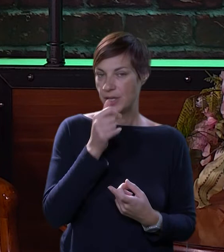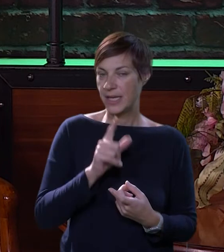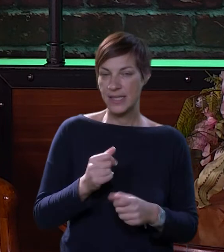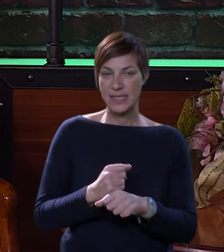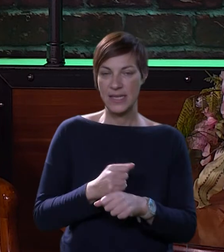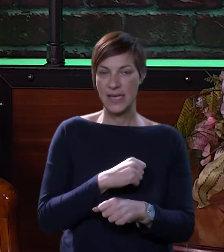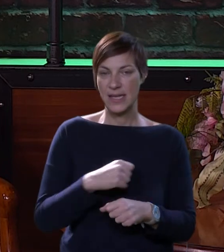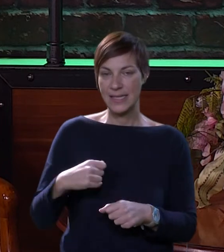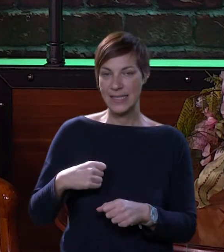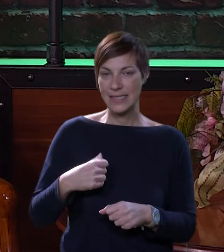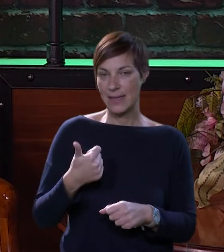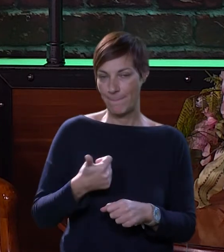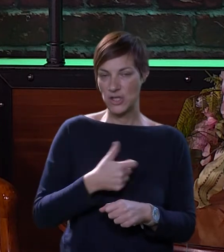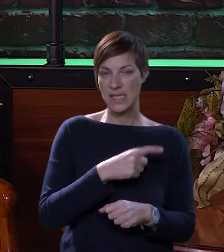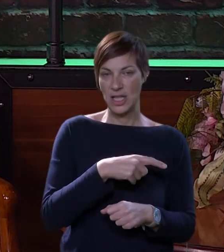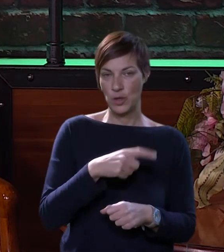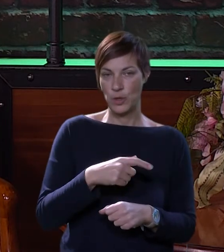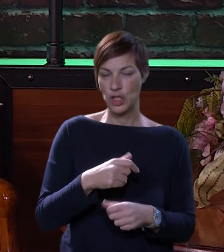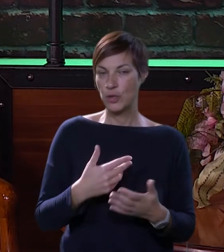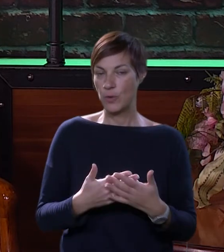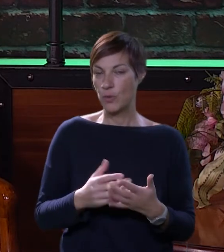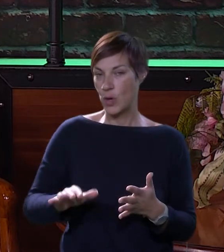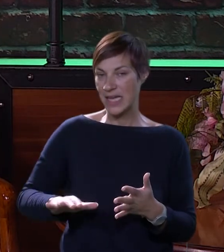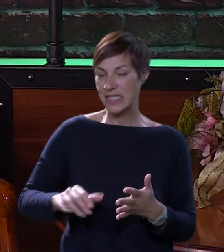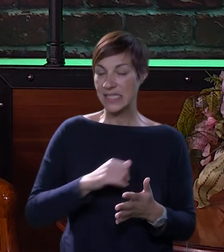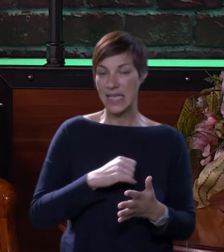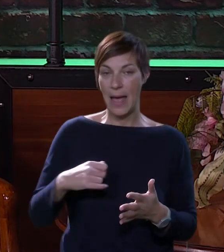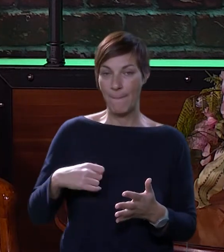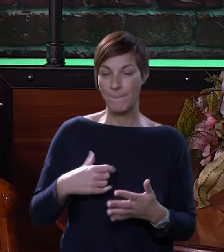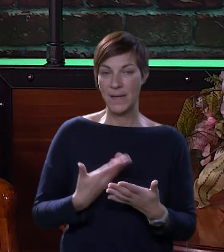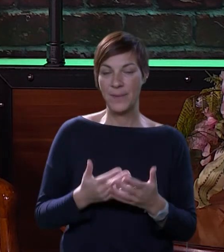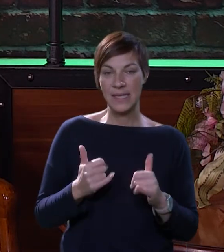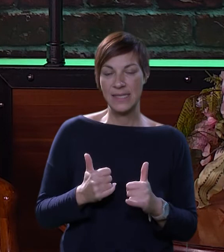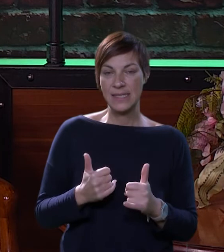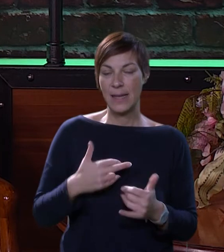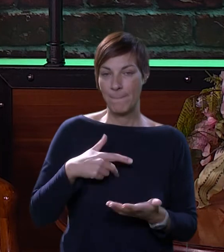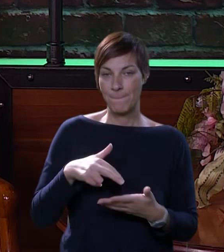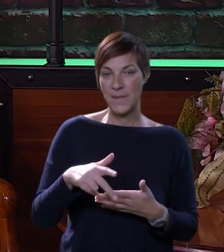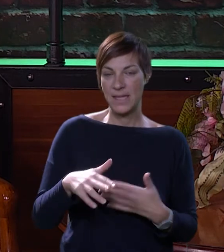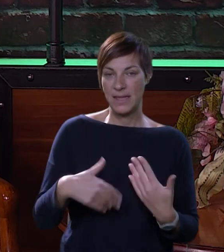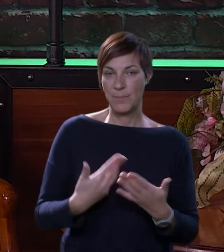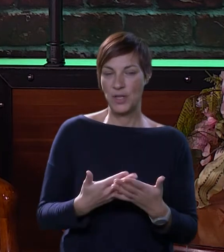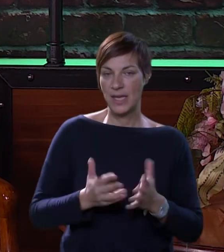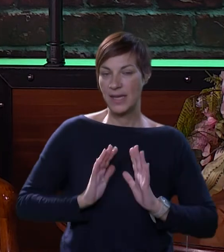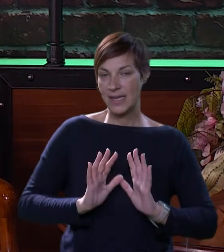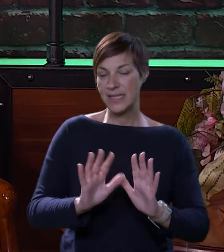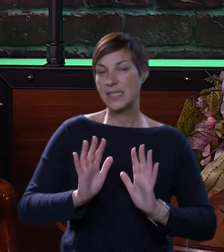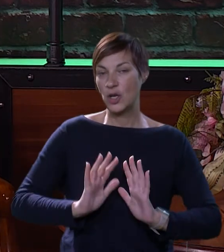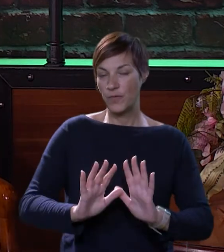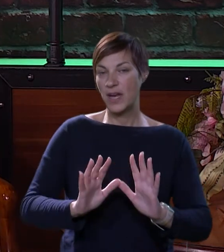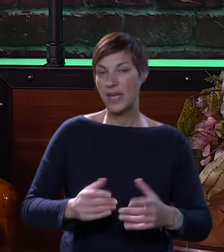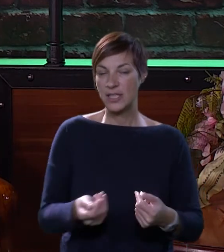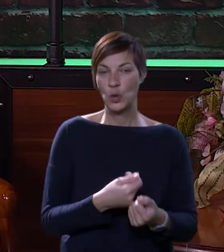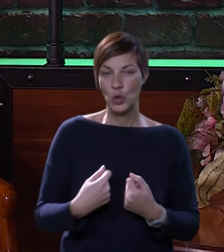ne radi samo s tom jednom izoliranom djevojčicom ili dječakom, pa sad mi idemo njega na silu ili nju na